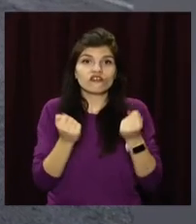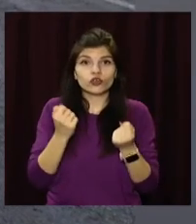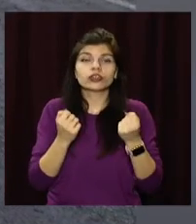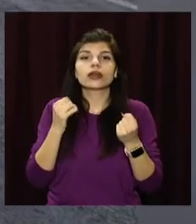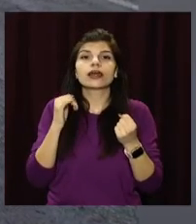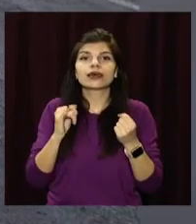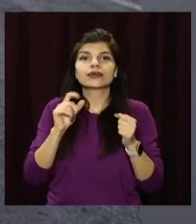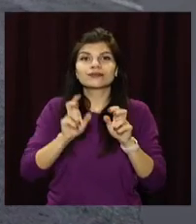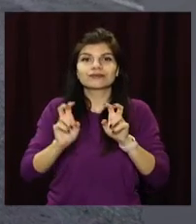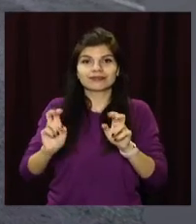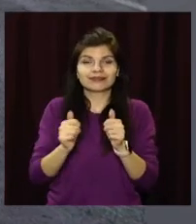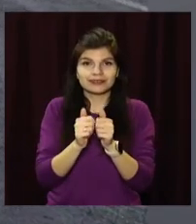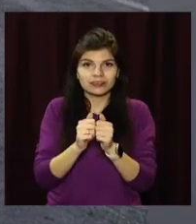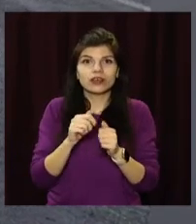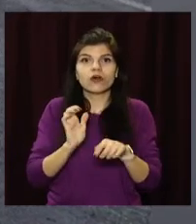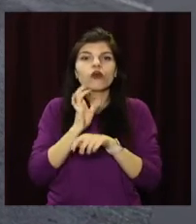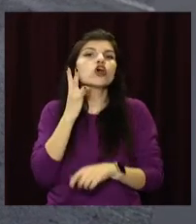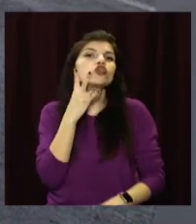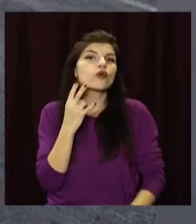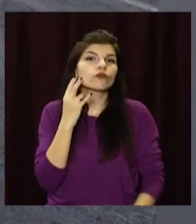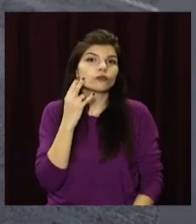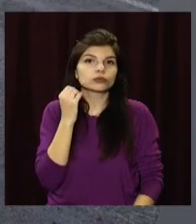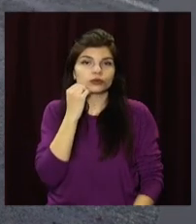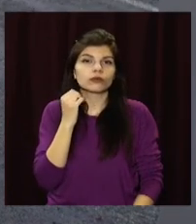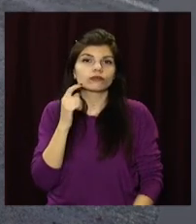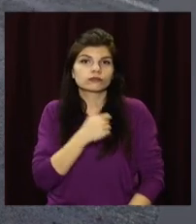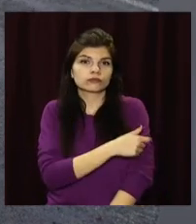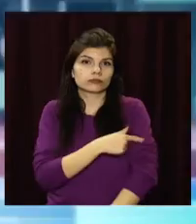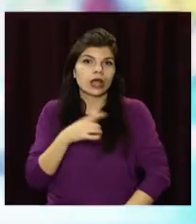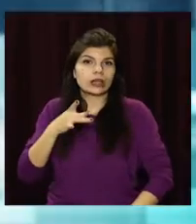пасажира «Мерседеса» відправили у Новомосковську районну лікарню.